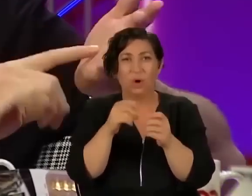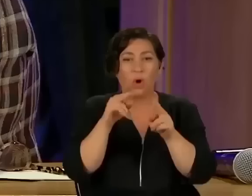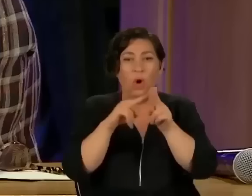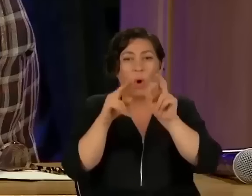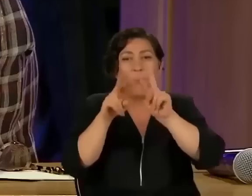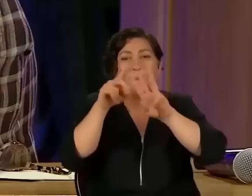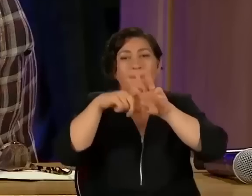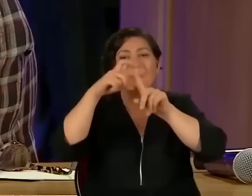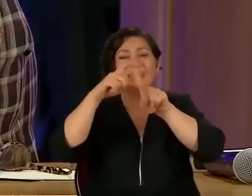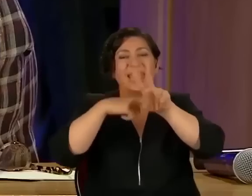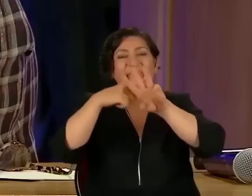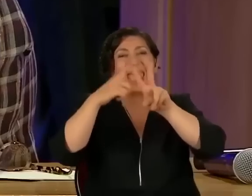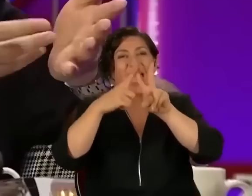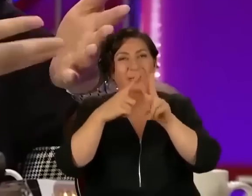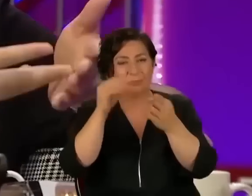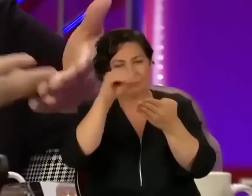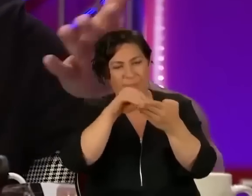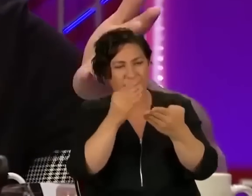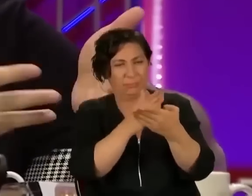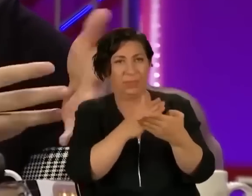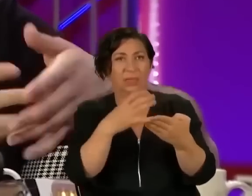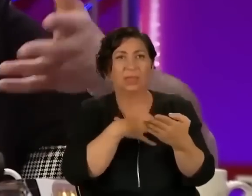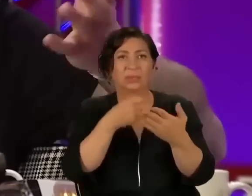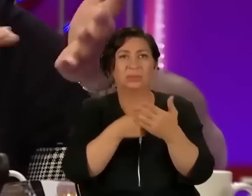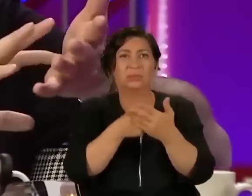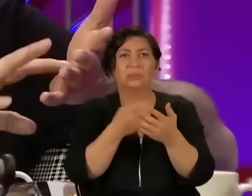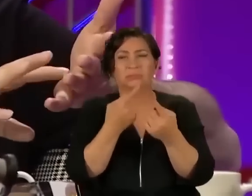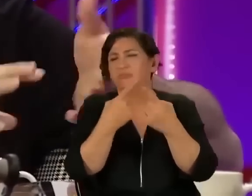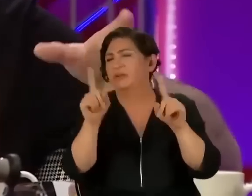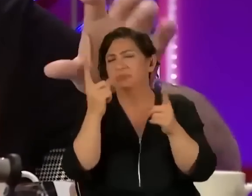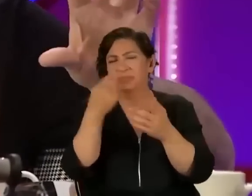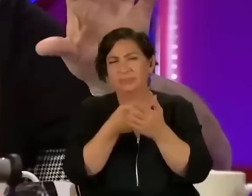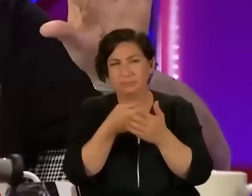Komedyen yazıyor. Erik bir şey diye de isim uydurmuş. Halbuki kendi ismi Şarom,